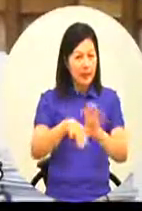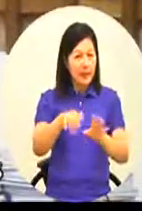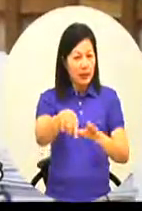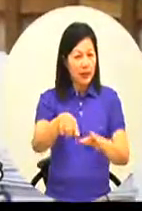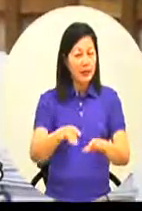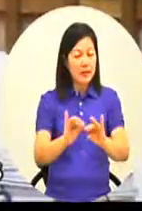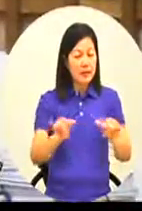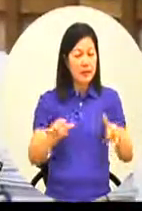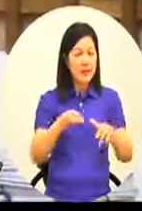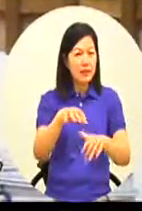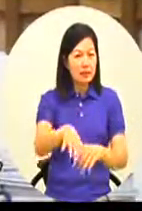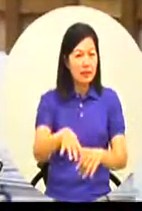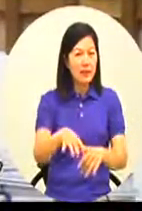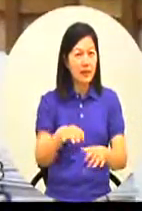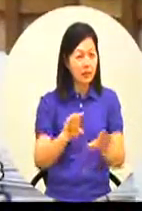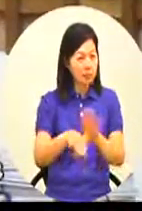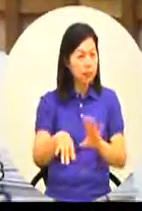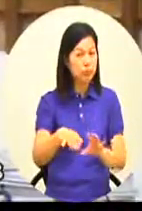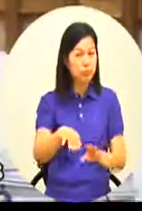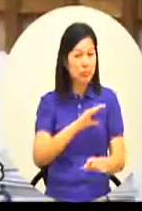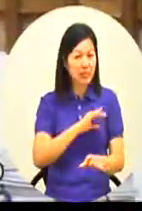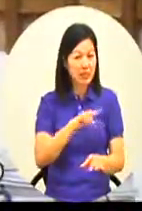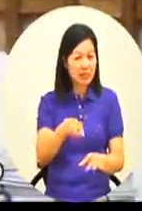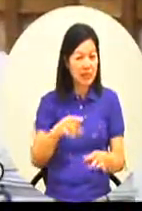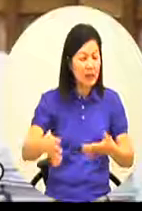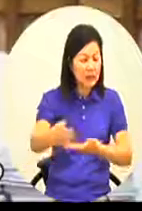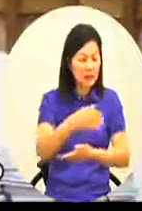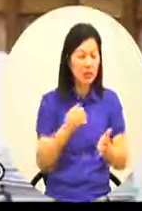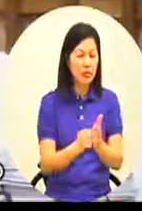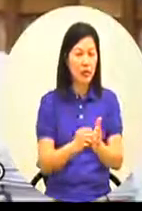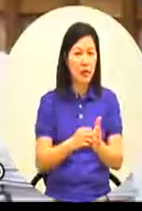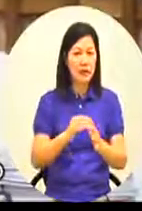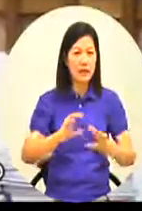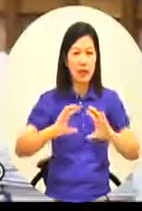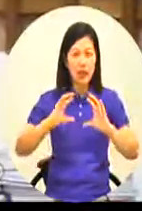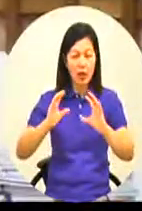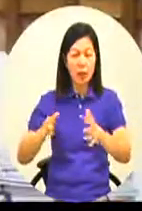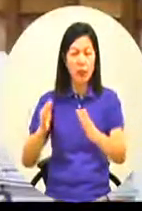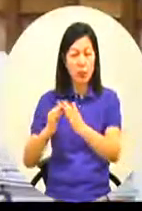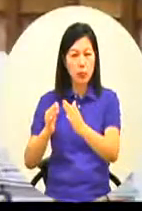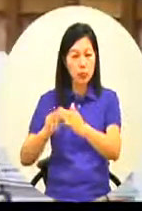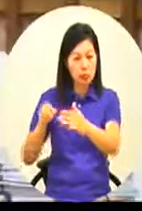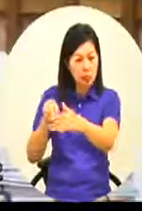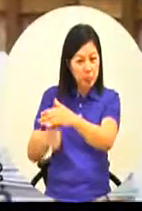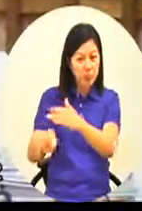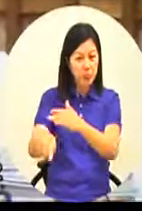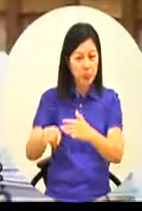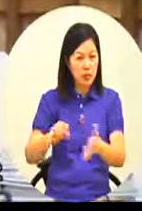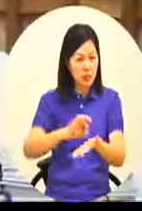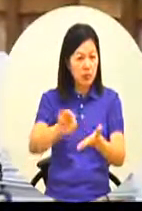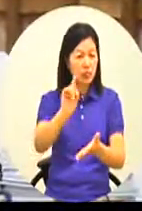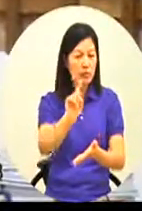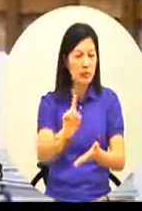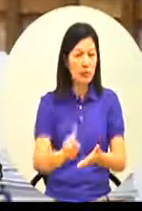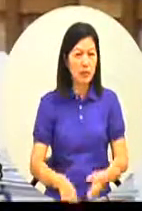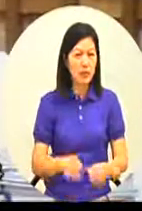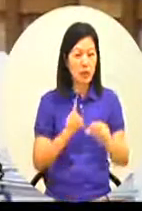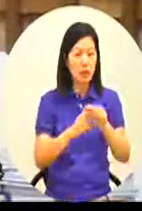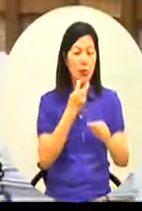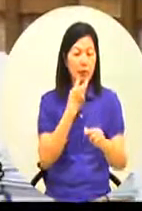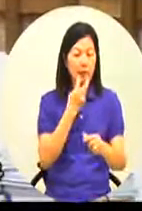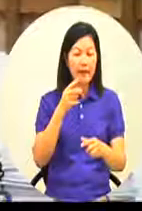税，你收这开了后，到我国库做什么用途啊？中央政府你每天甲讲，伊摕